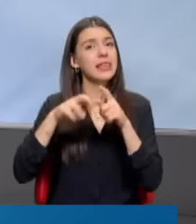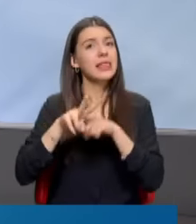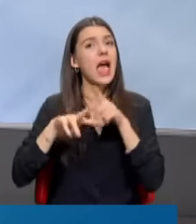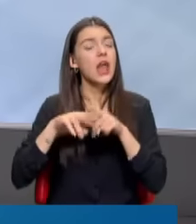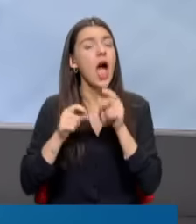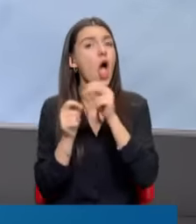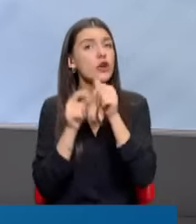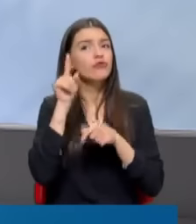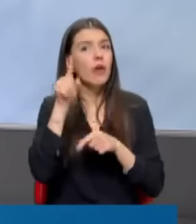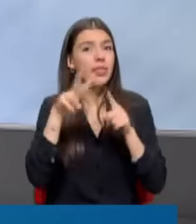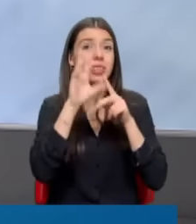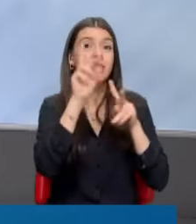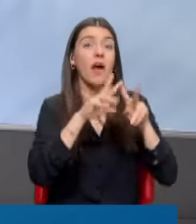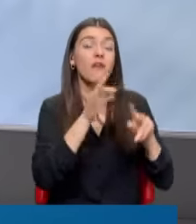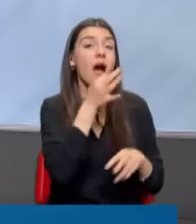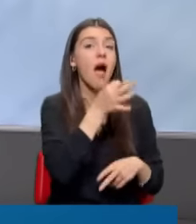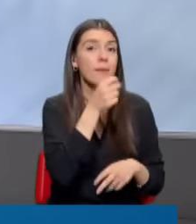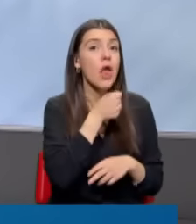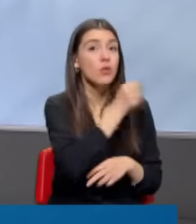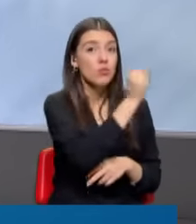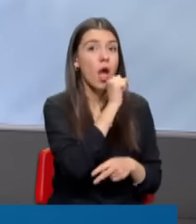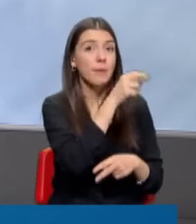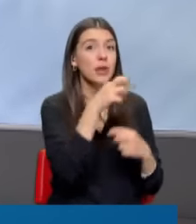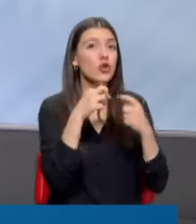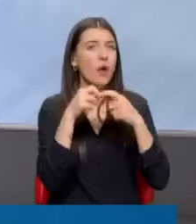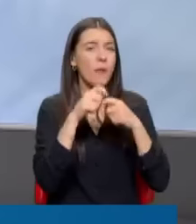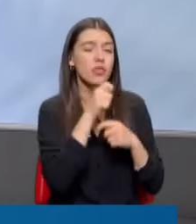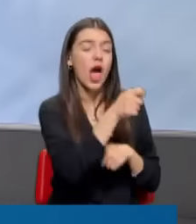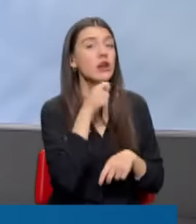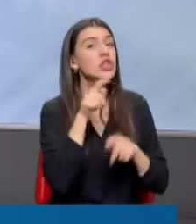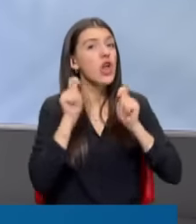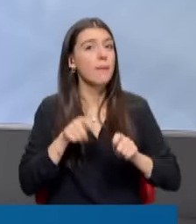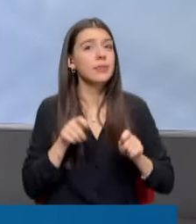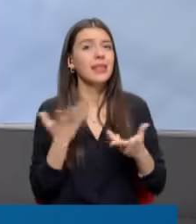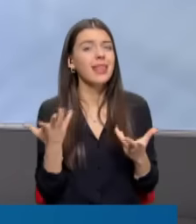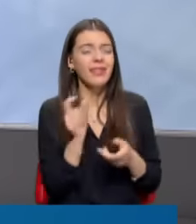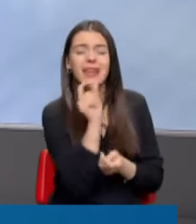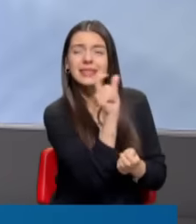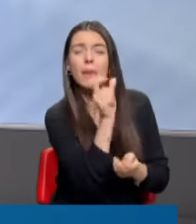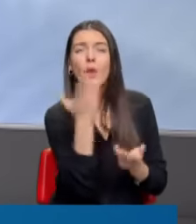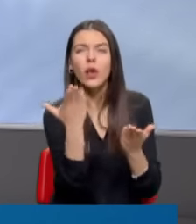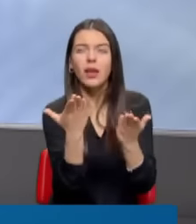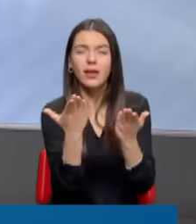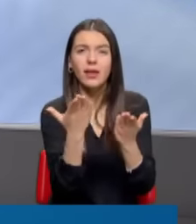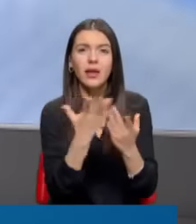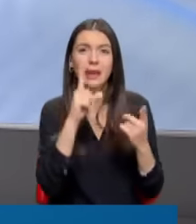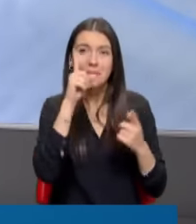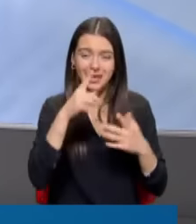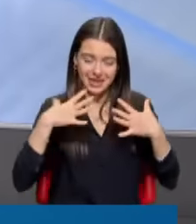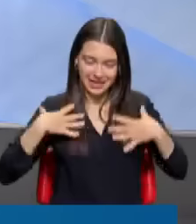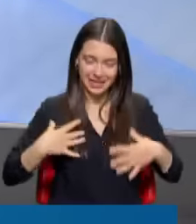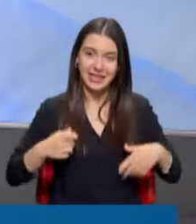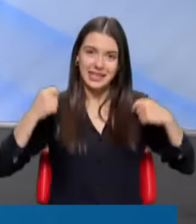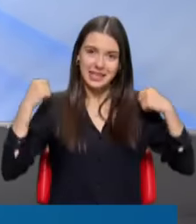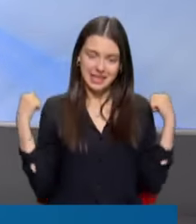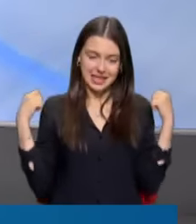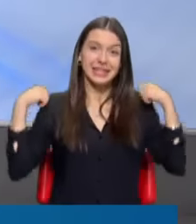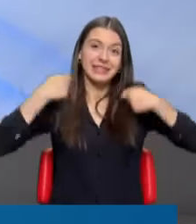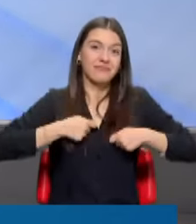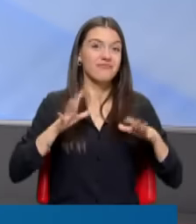Haber muhabiri arkadaşımızın röportaj yaptığı. Bakın ne kadar sembolik. Üzerinde bir sweatshirt, üzerinde Atatürk